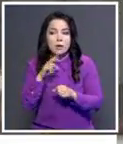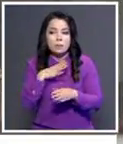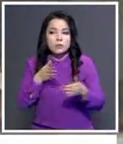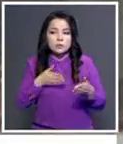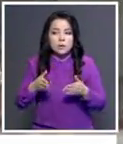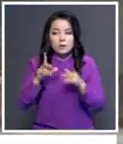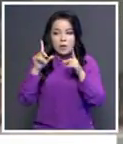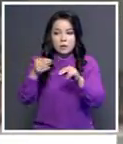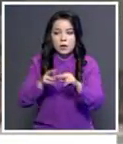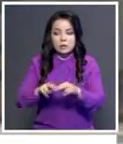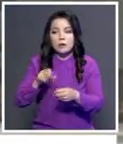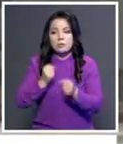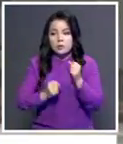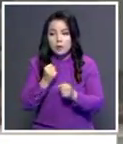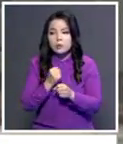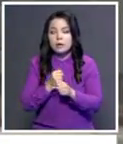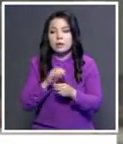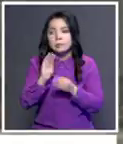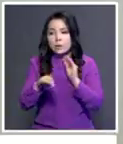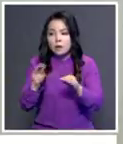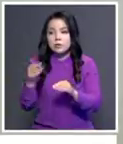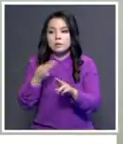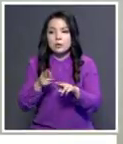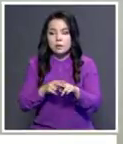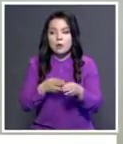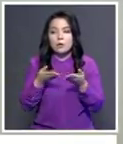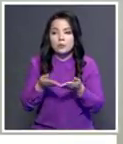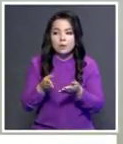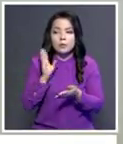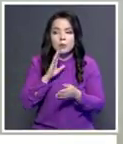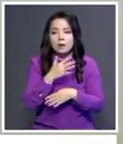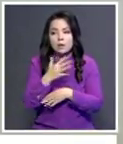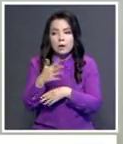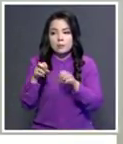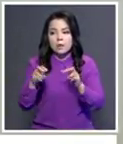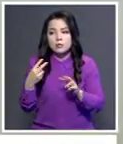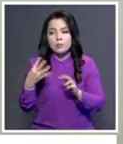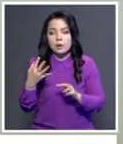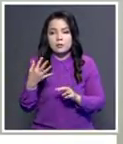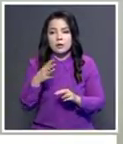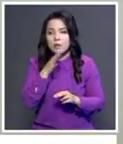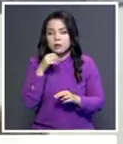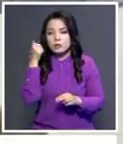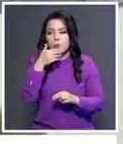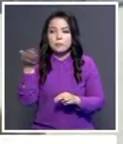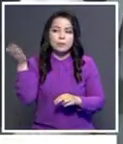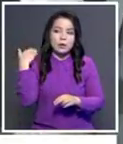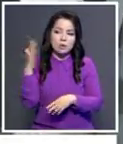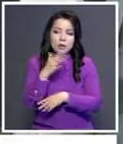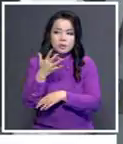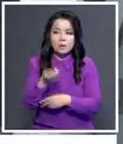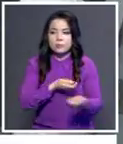салды. Биылдан бастап Сібір қарағайын тасымалдауға кірісті. Өзен портына орман ағашы соңғы рет 25 жыл бұрын түсірілген екен. Соль